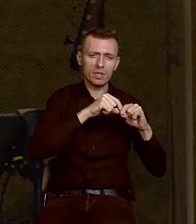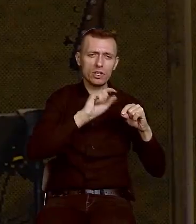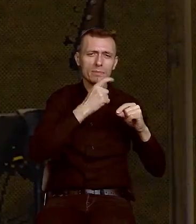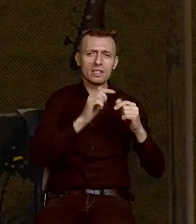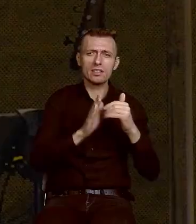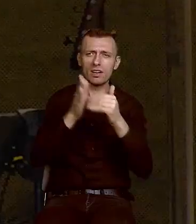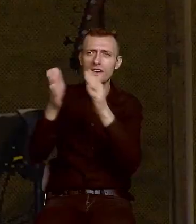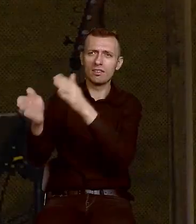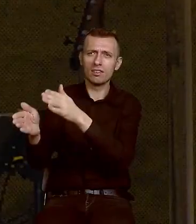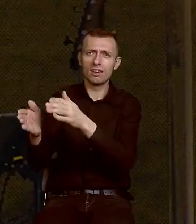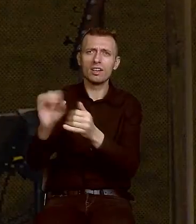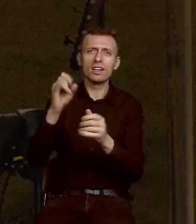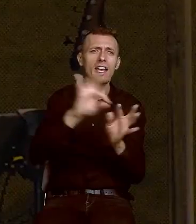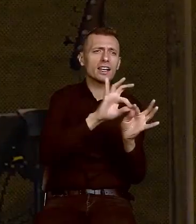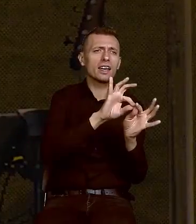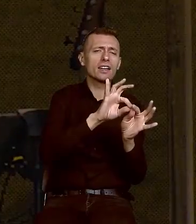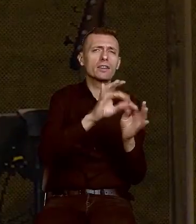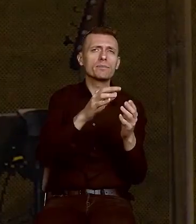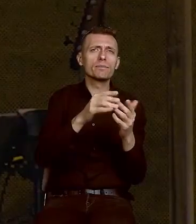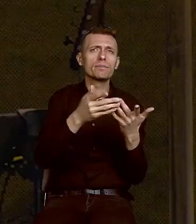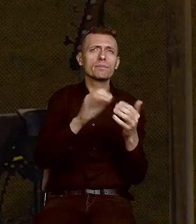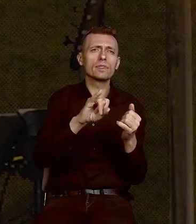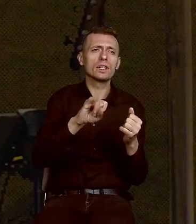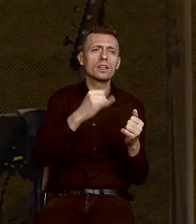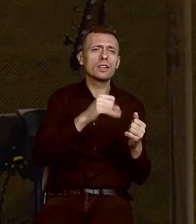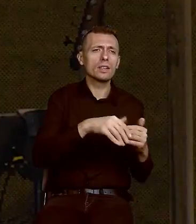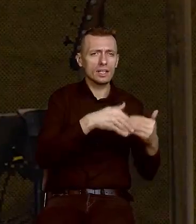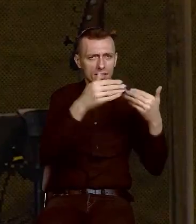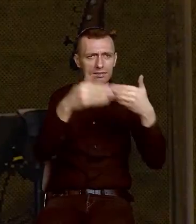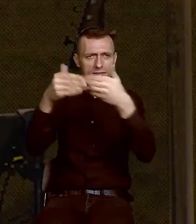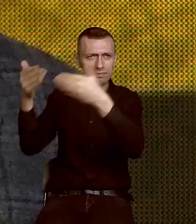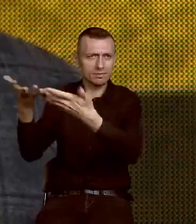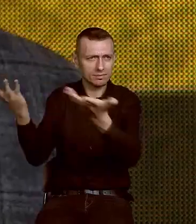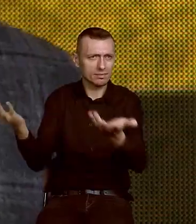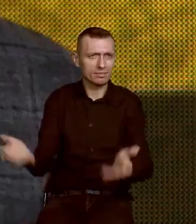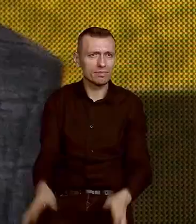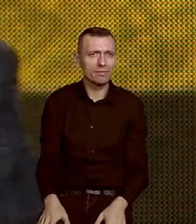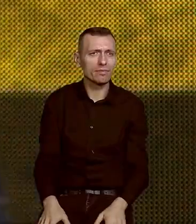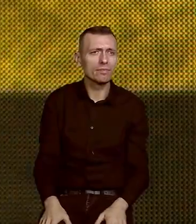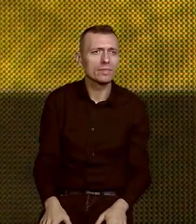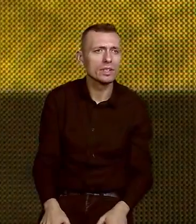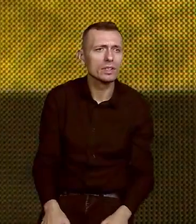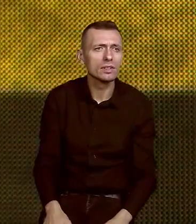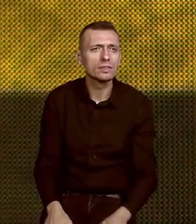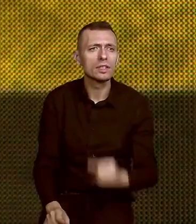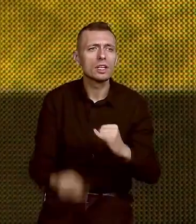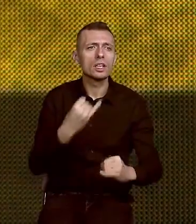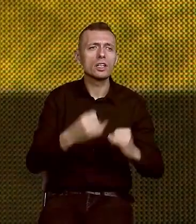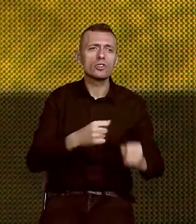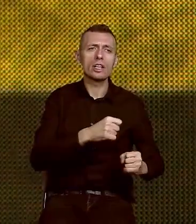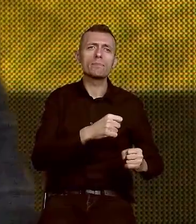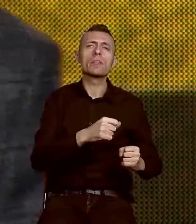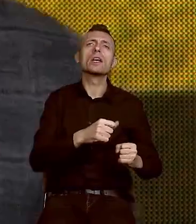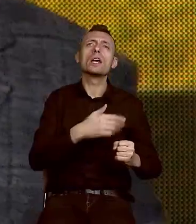pragnieniem. Utrwalone pragnienie staje się obezwładniającym impulsem, który prowadzi nas do niemądrych